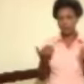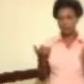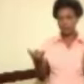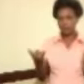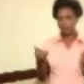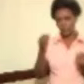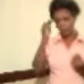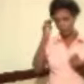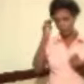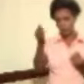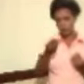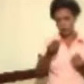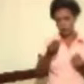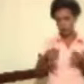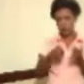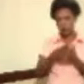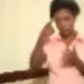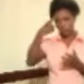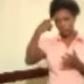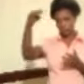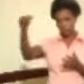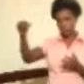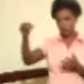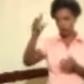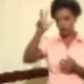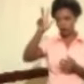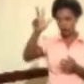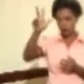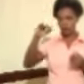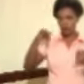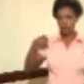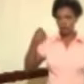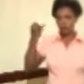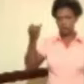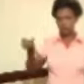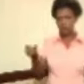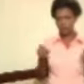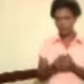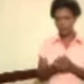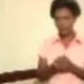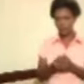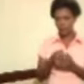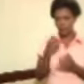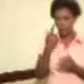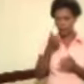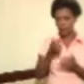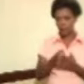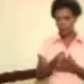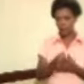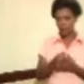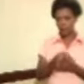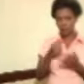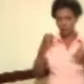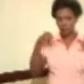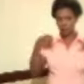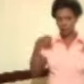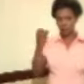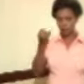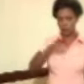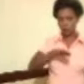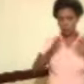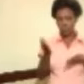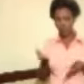saluer mémoire. 3 jeunes qui t'ont collé photo pour moi et qui ont assassiné. Ils ont joué dans la morgue